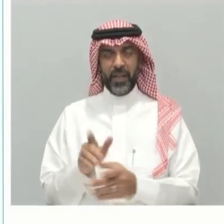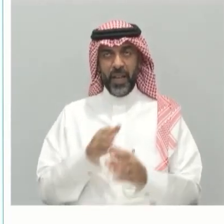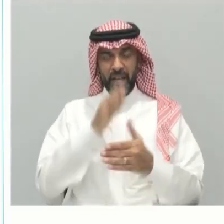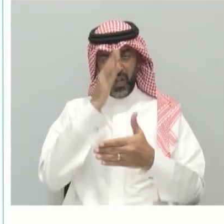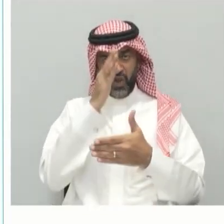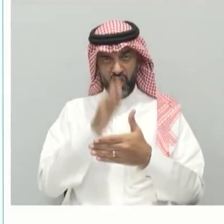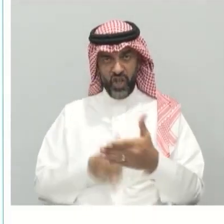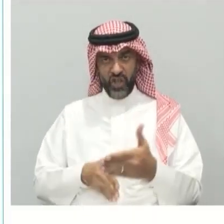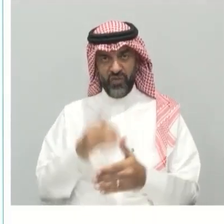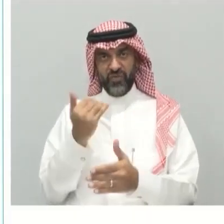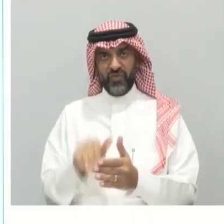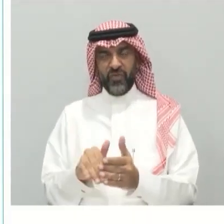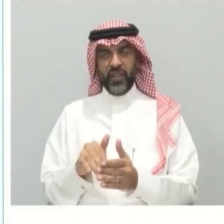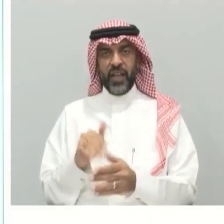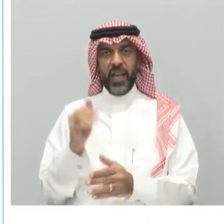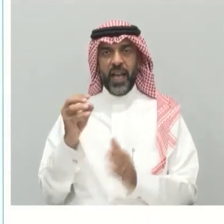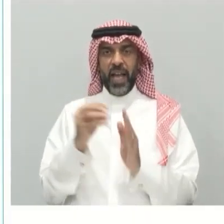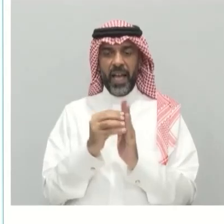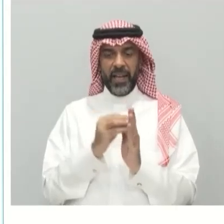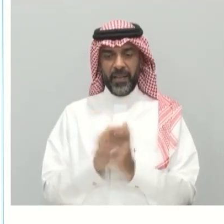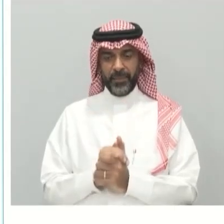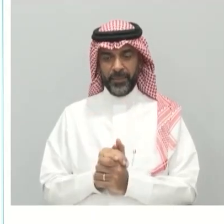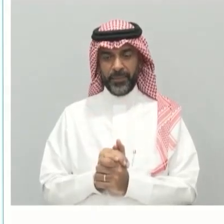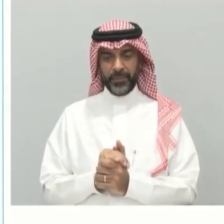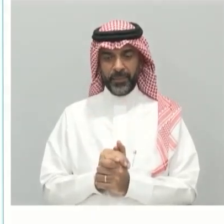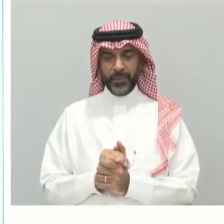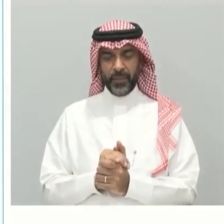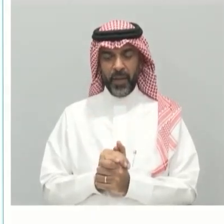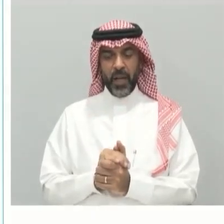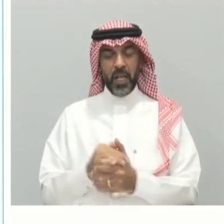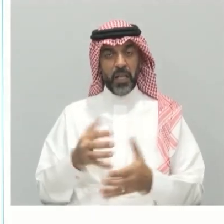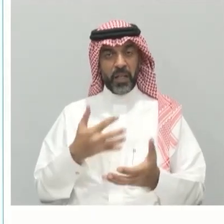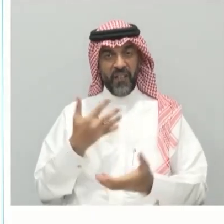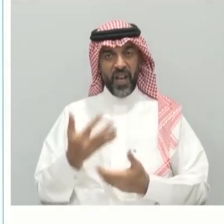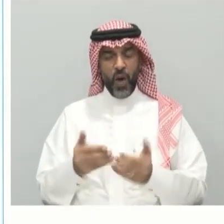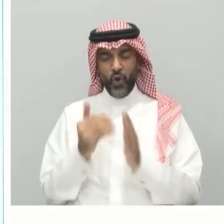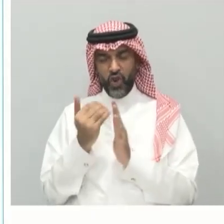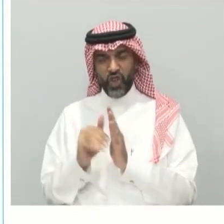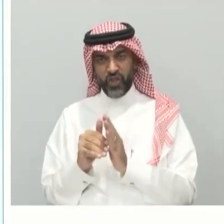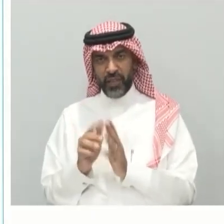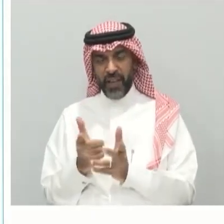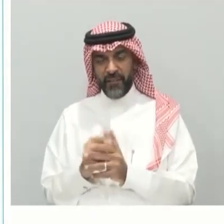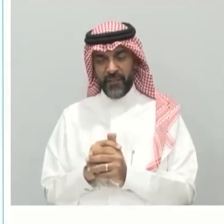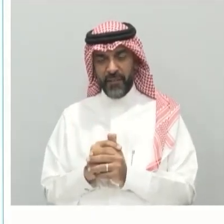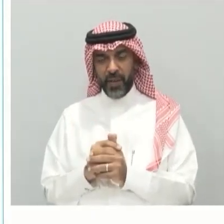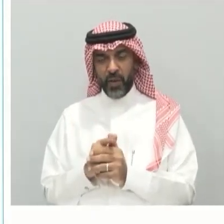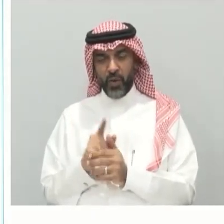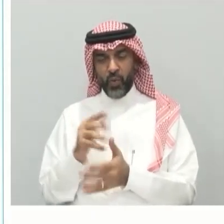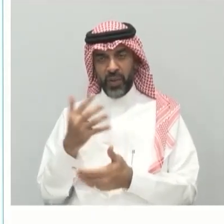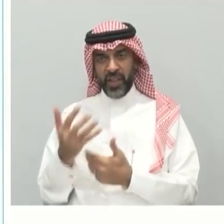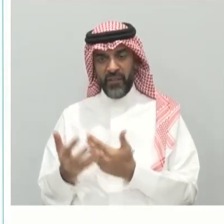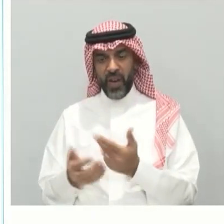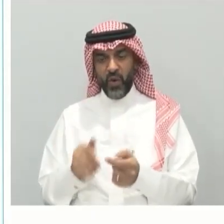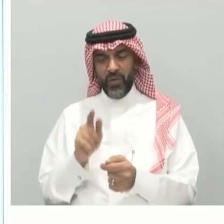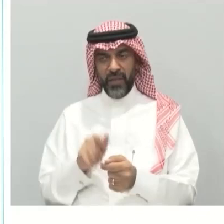من نصف خليه تفاعل الخليه او تفاعل نصف الخليه هو التفاعل الذي يحدث في